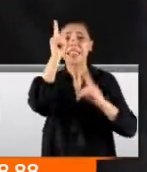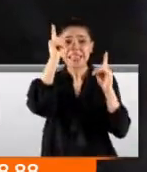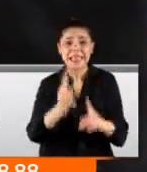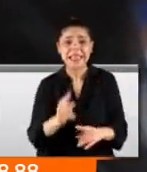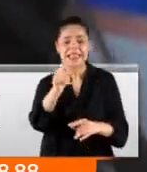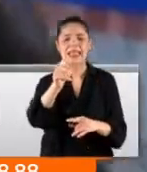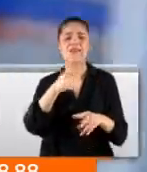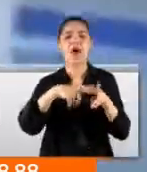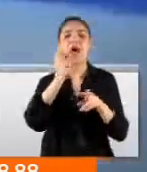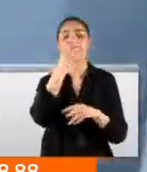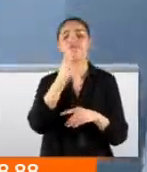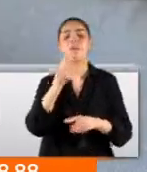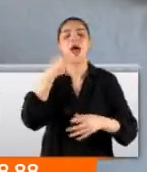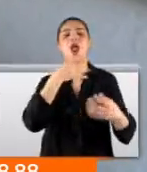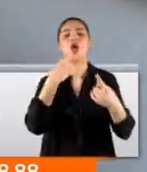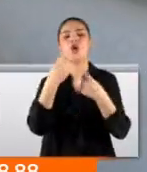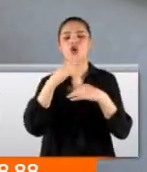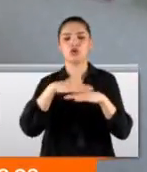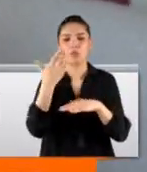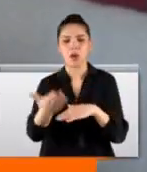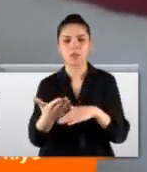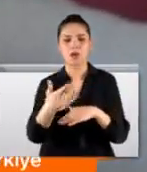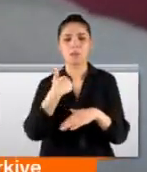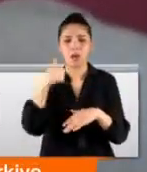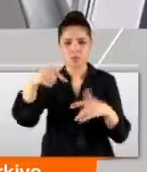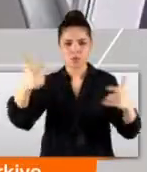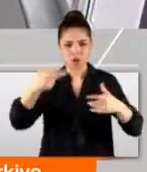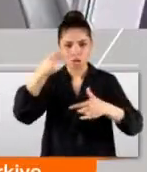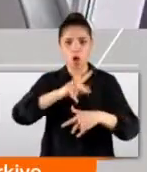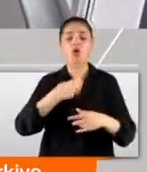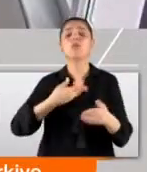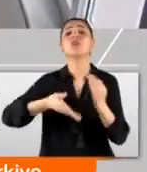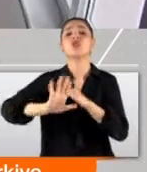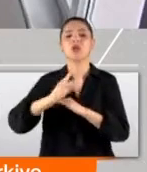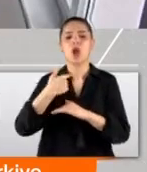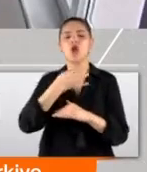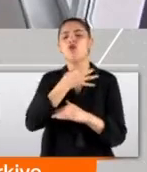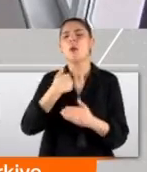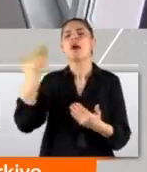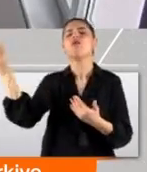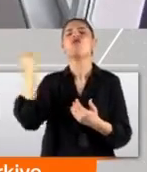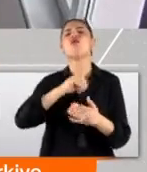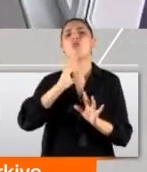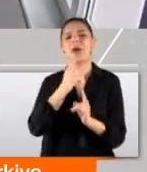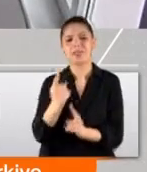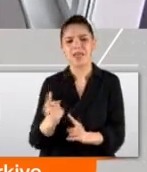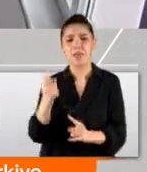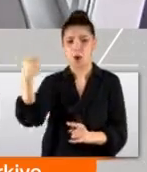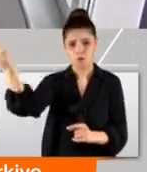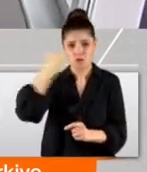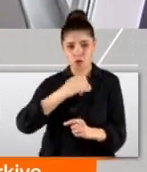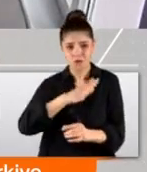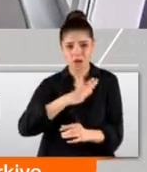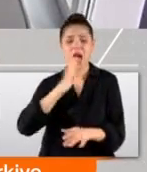kez ATV Haber'e konuştu. Dedim ben burada öldüm, çıkamayacağım. Lütfen bana vurma dedim. Hatta bana o vururken dedim